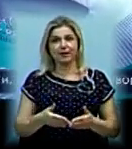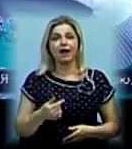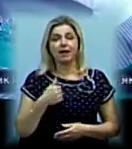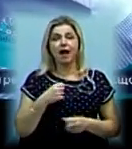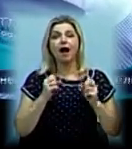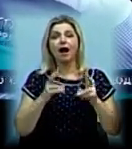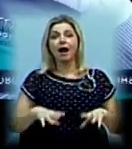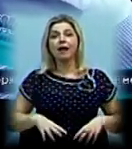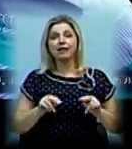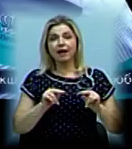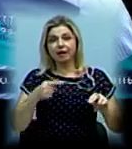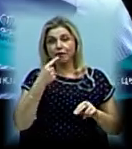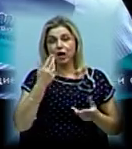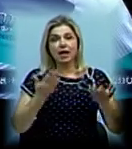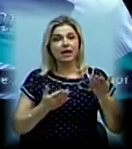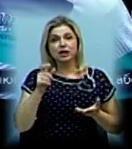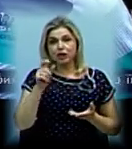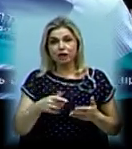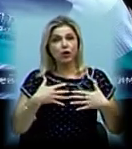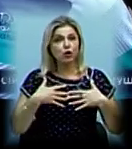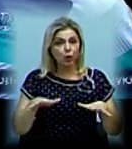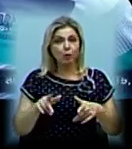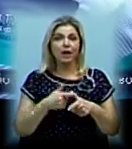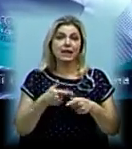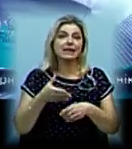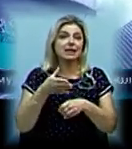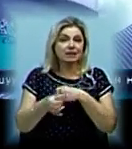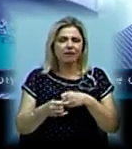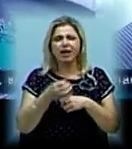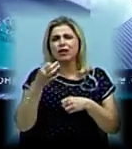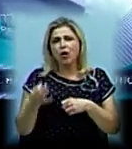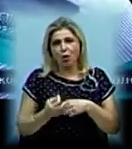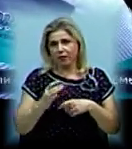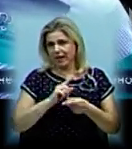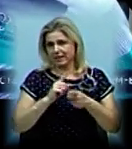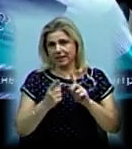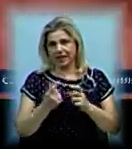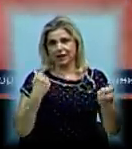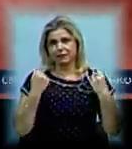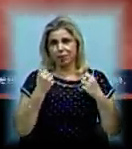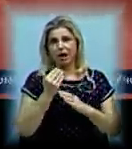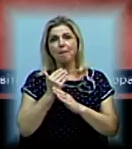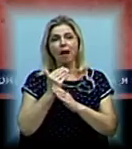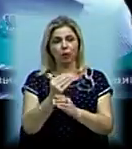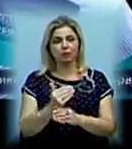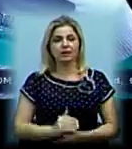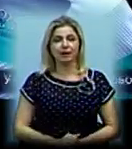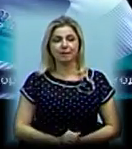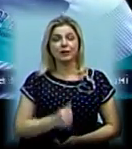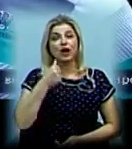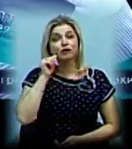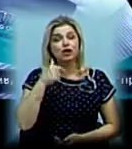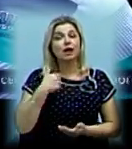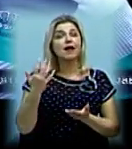как тренер говорю, если человек не любит этот спорт или его заставляет, он никогда не станет спортсменом, парусником. Вчера я выиграл,